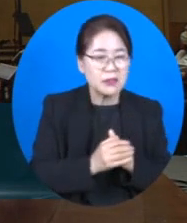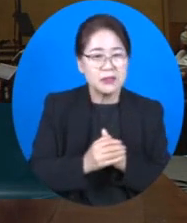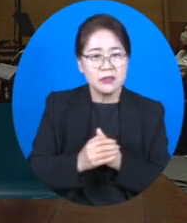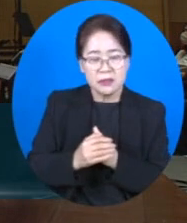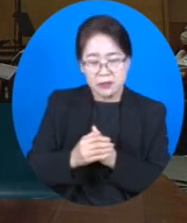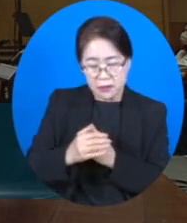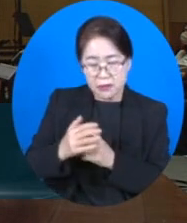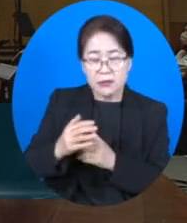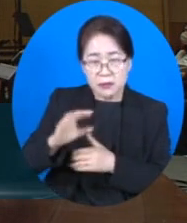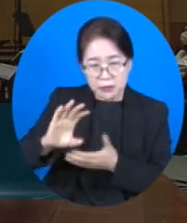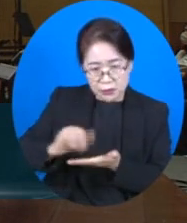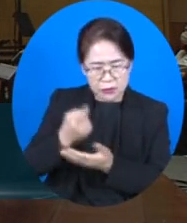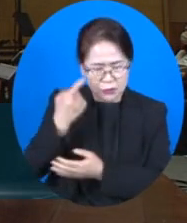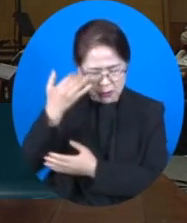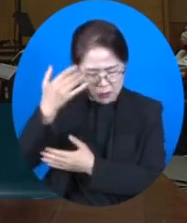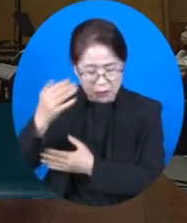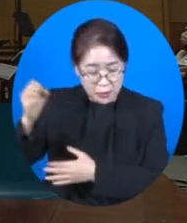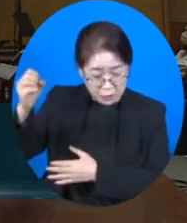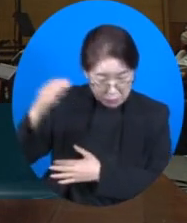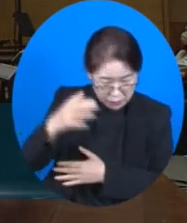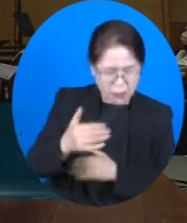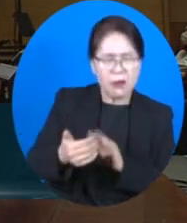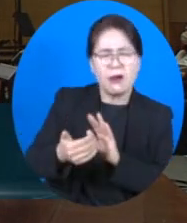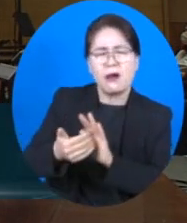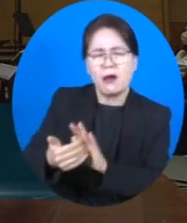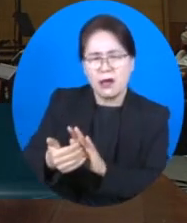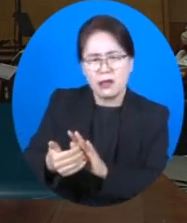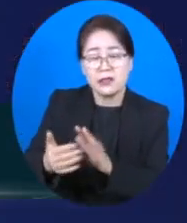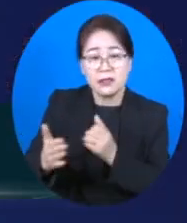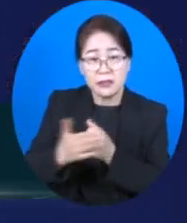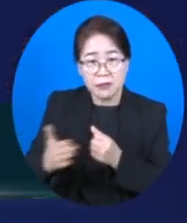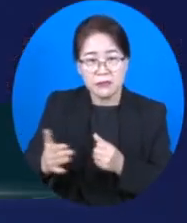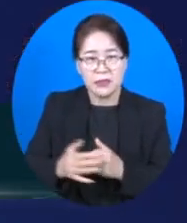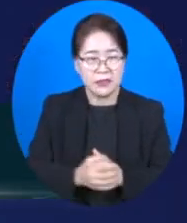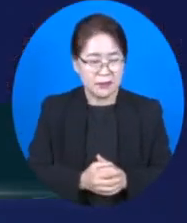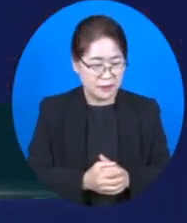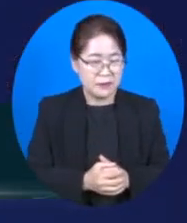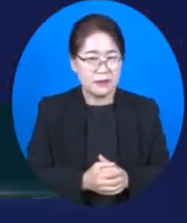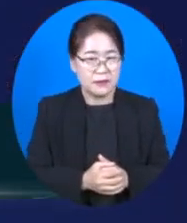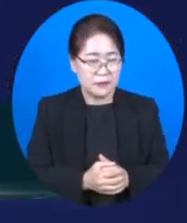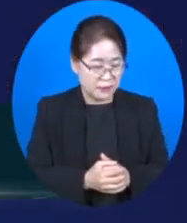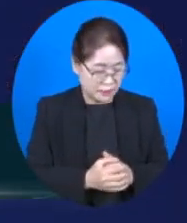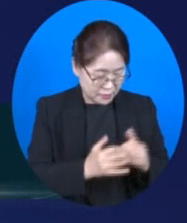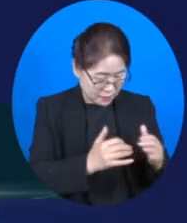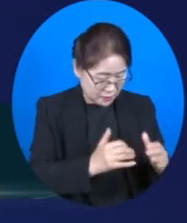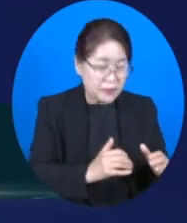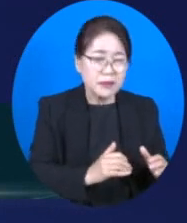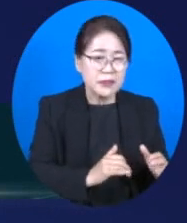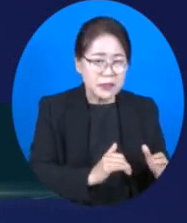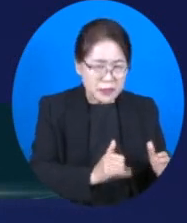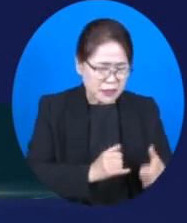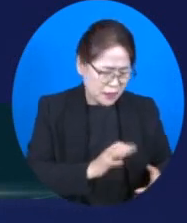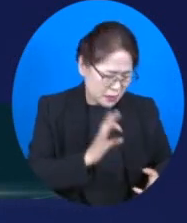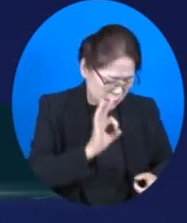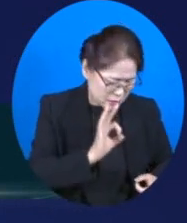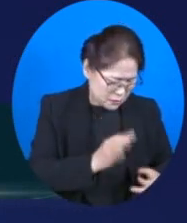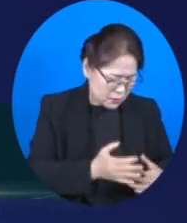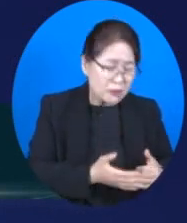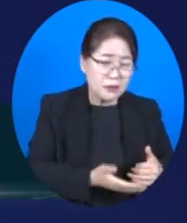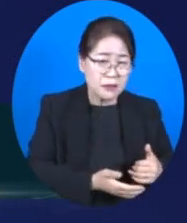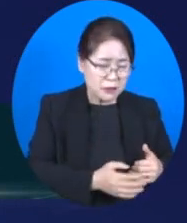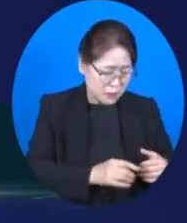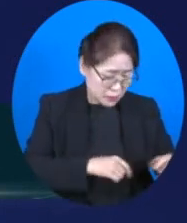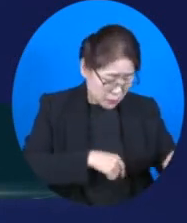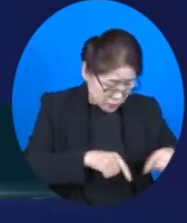복음의 광채가 비치지 못하게 함이니 이 세상의 신이 지배하는 곳이 이 세상입니다.